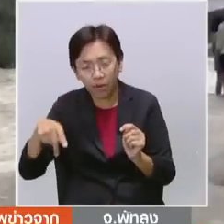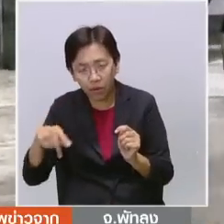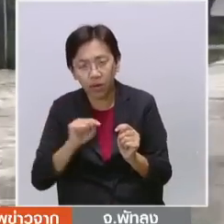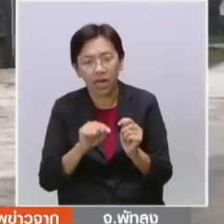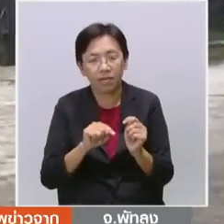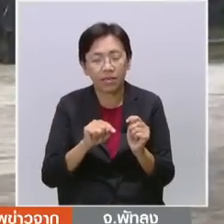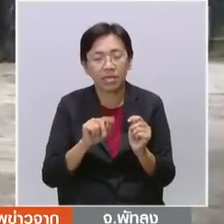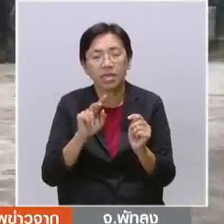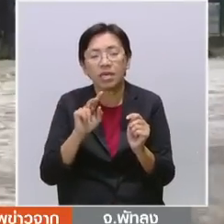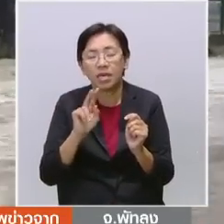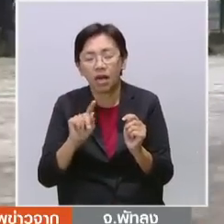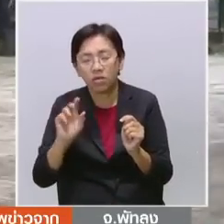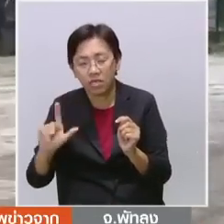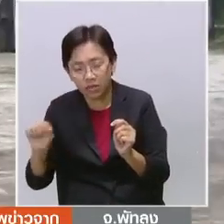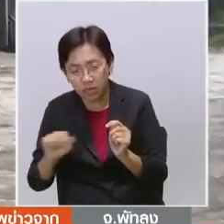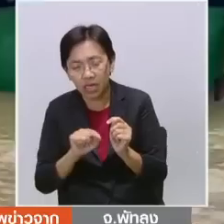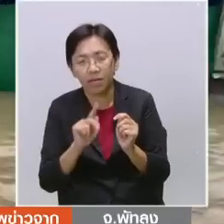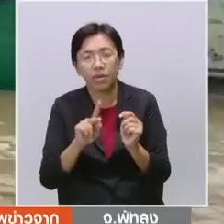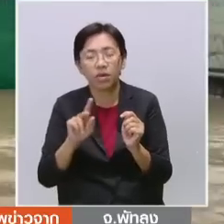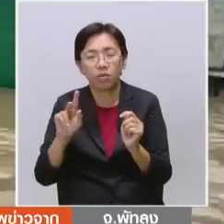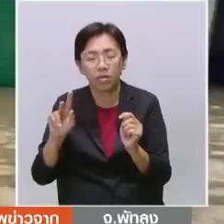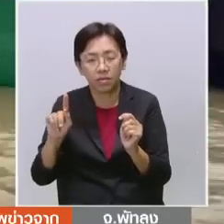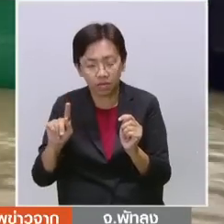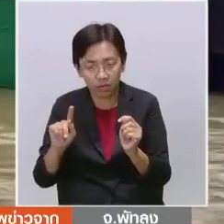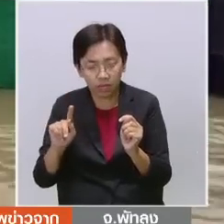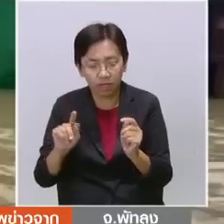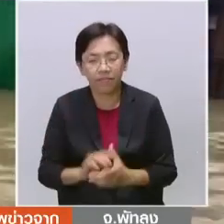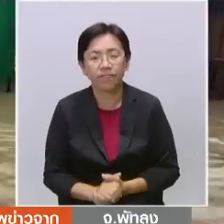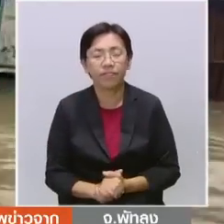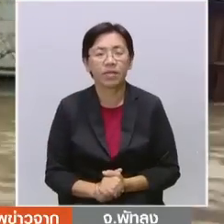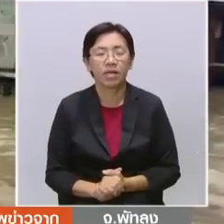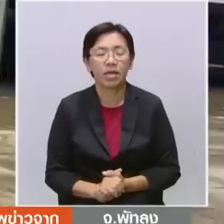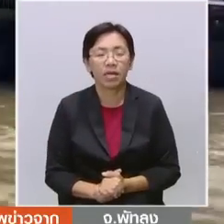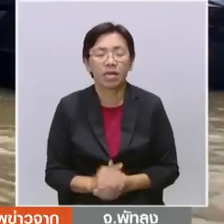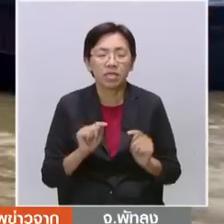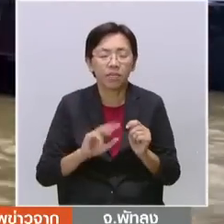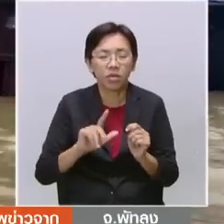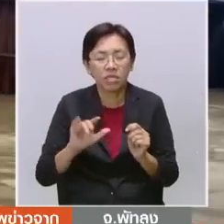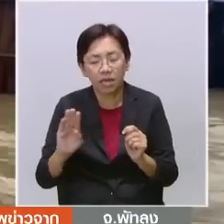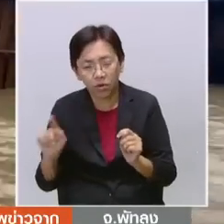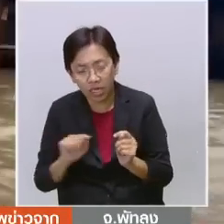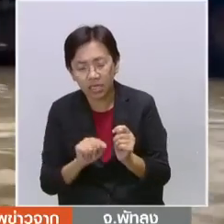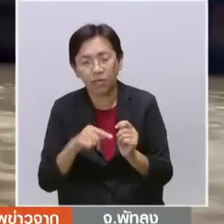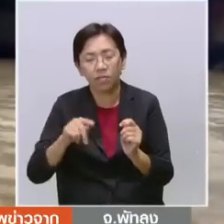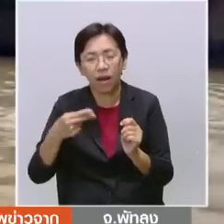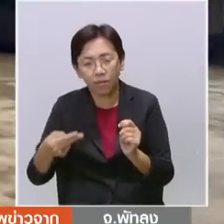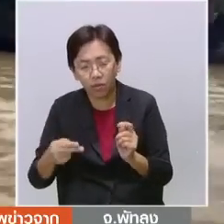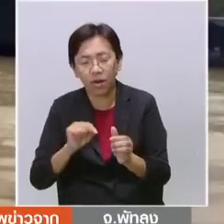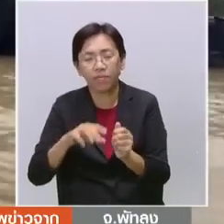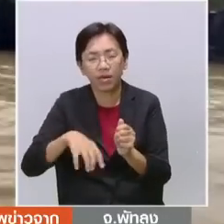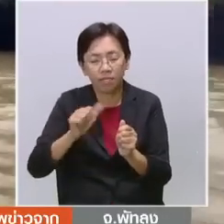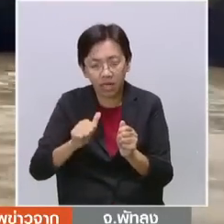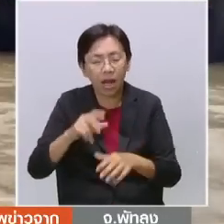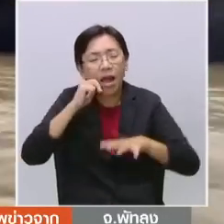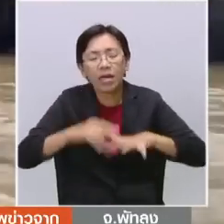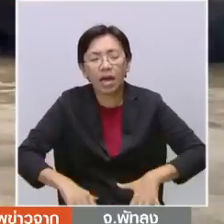เขาชัยสนและตำบลควนขนุนอำเภอเขาชัยสนตำบลชัยบุรีตำบลปรางหมู่อำเภอเมืองเฉลี่ย